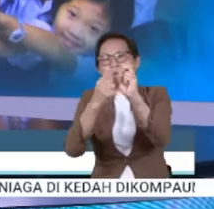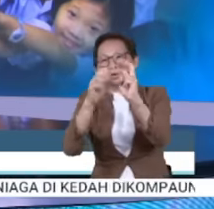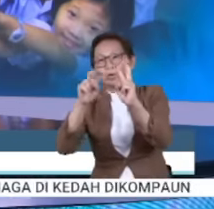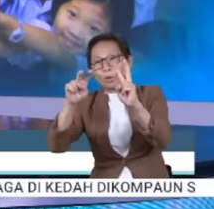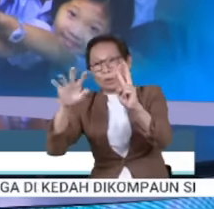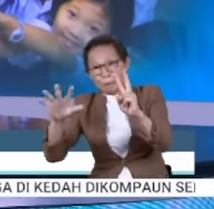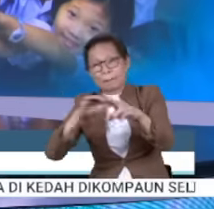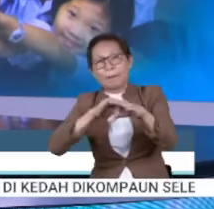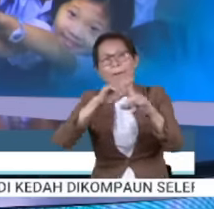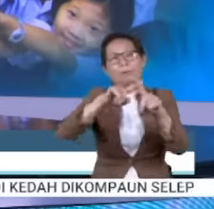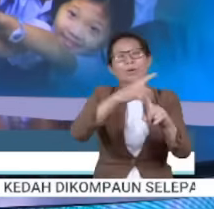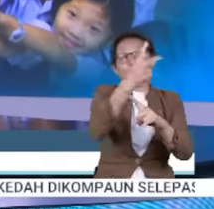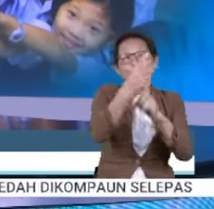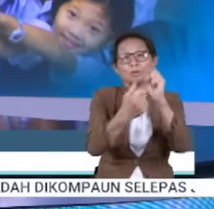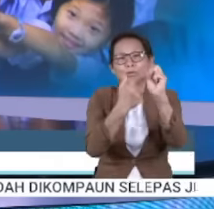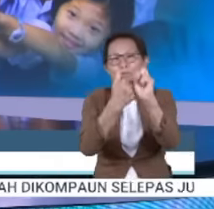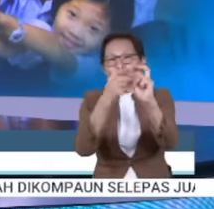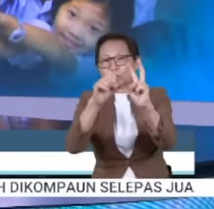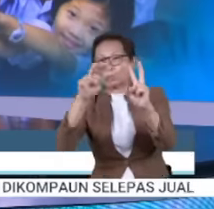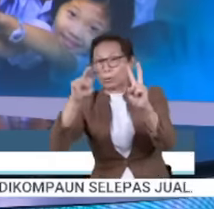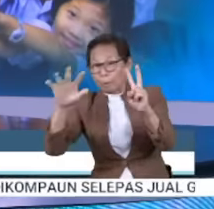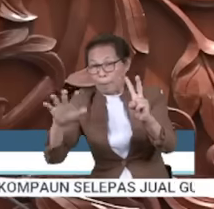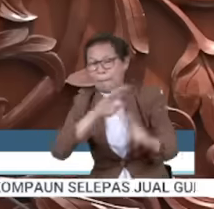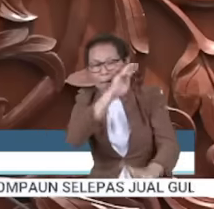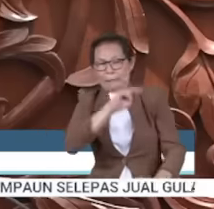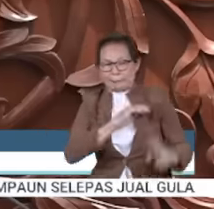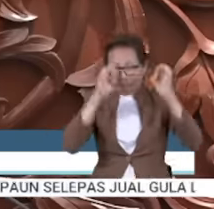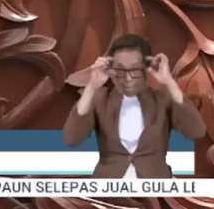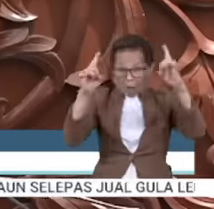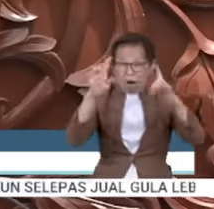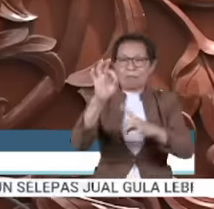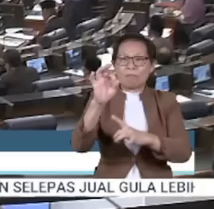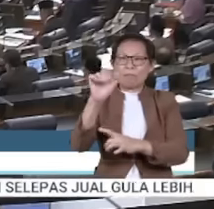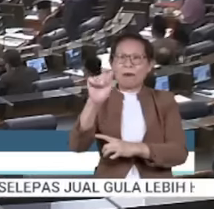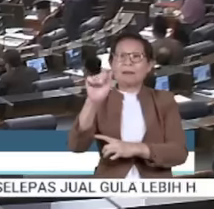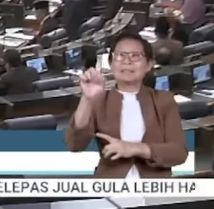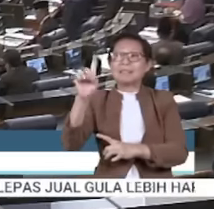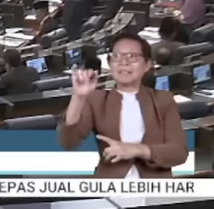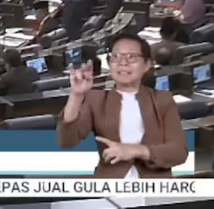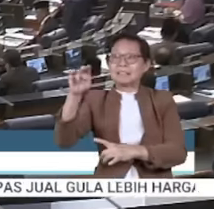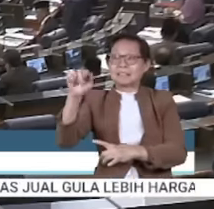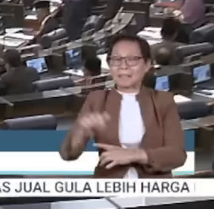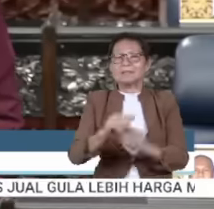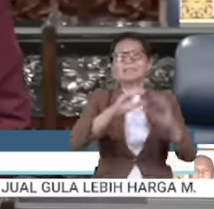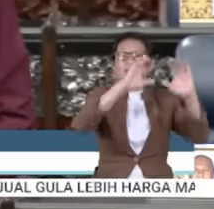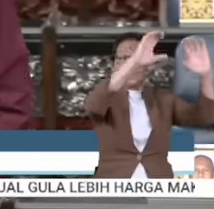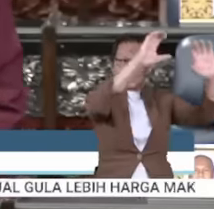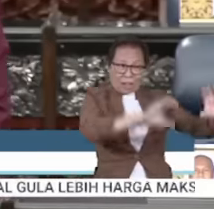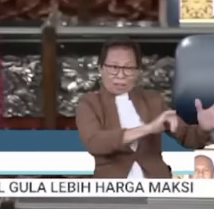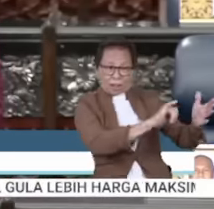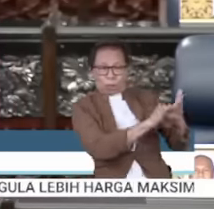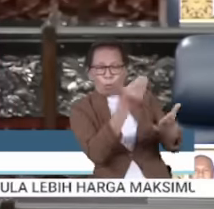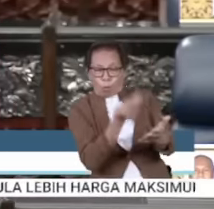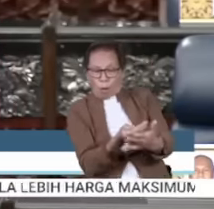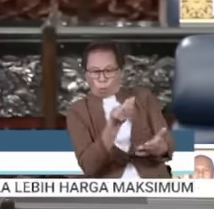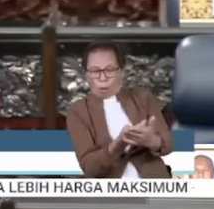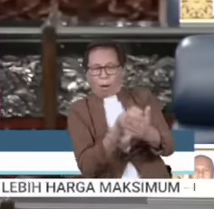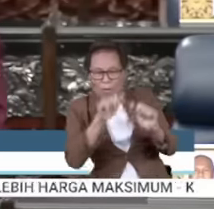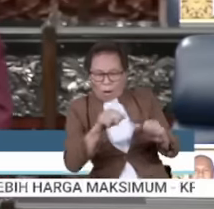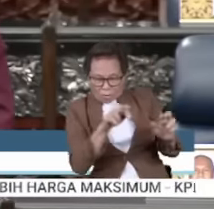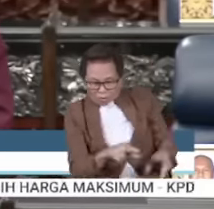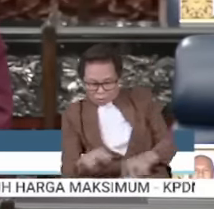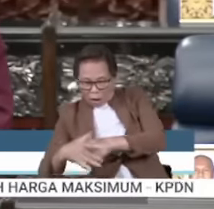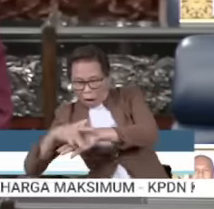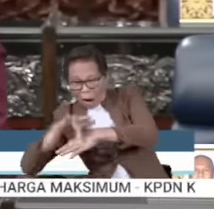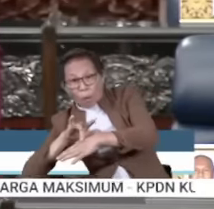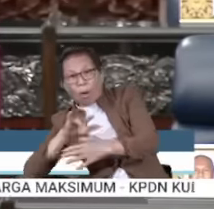pada Februari 2025 menteri pendidikan vagina Sidik memberitahu menurut si langkah tersebut ospek keuangan yang dapat dirancang